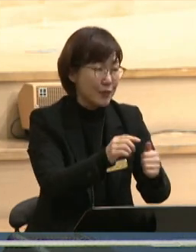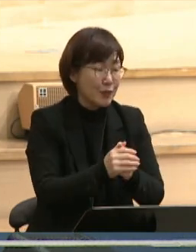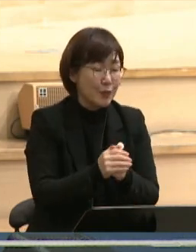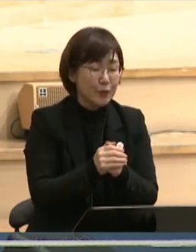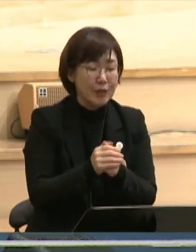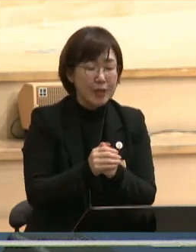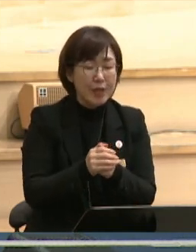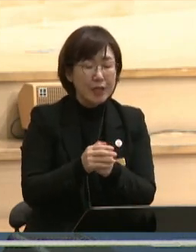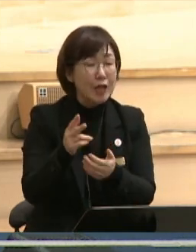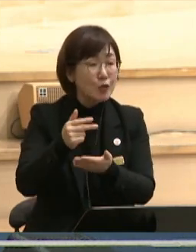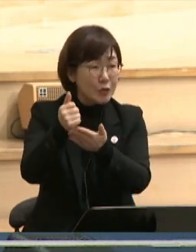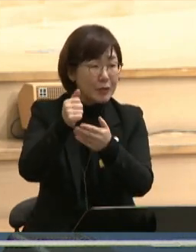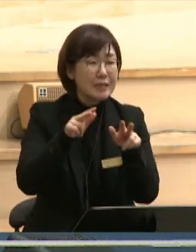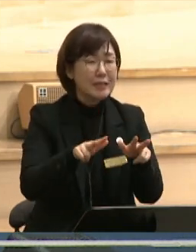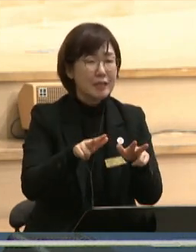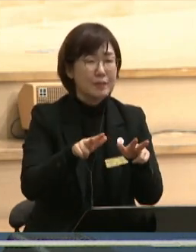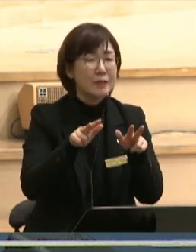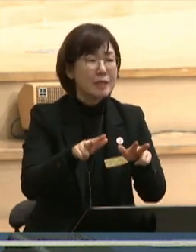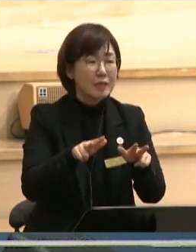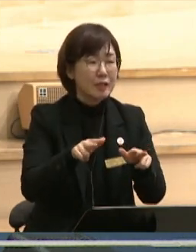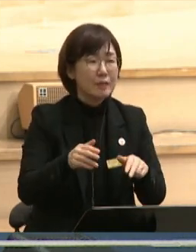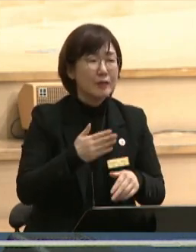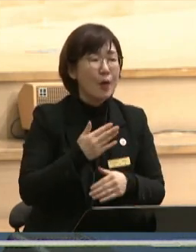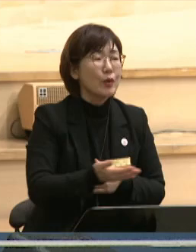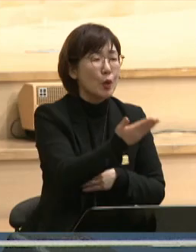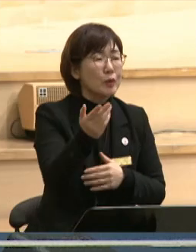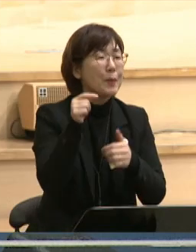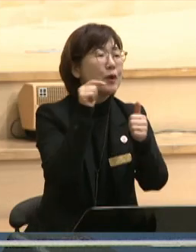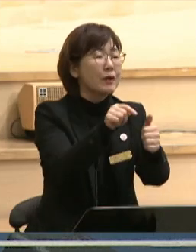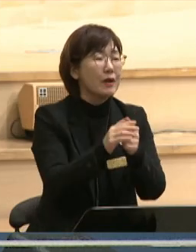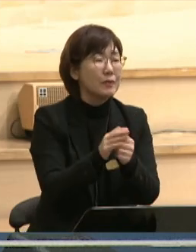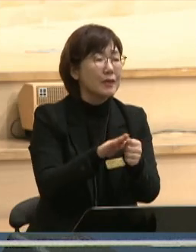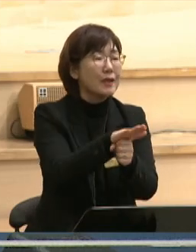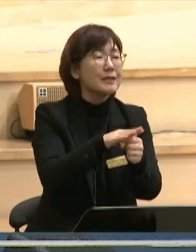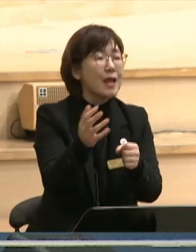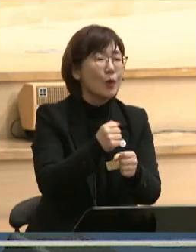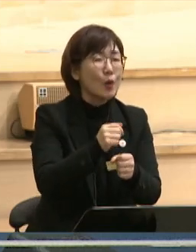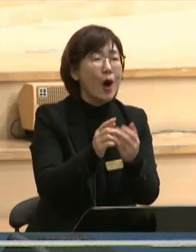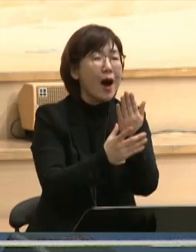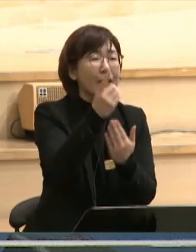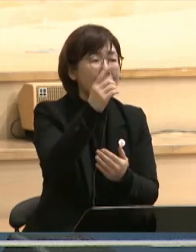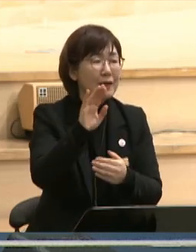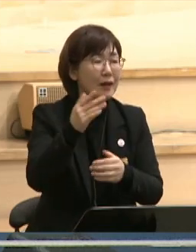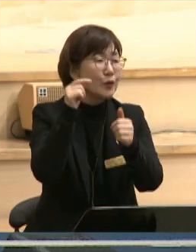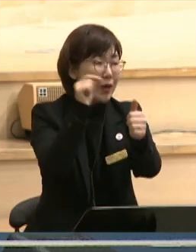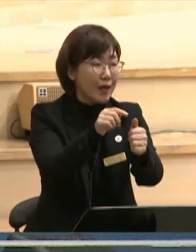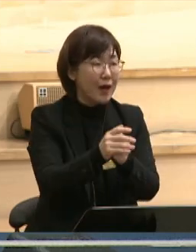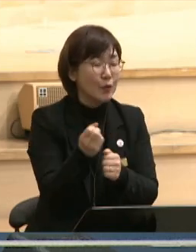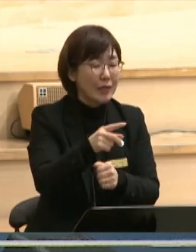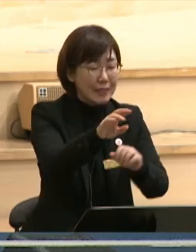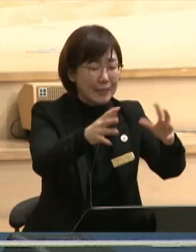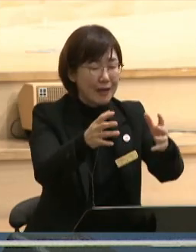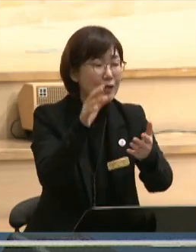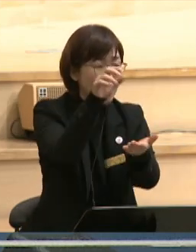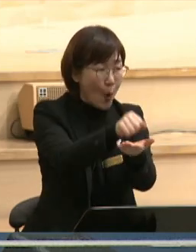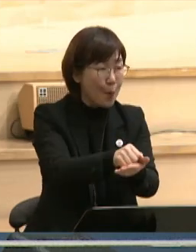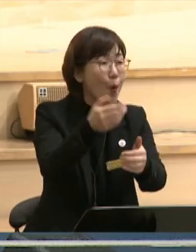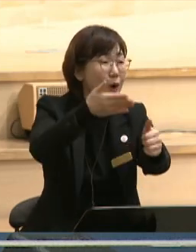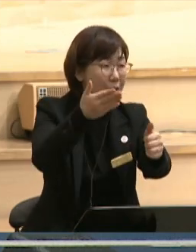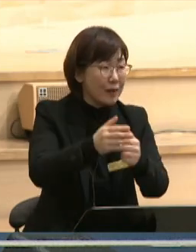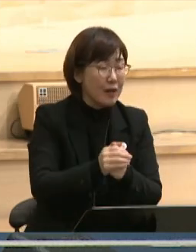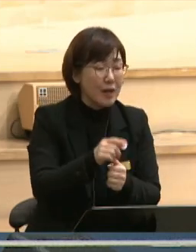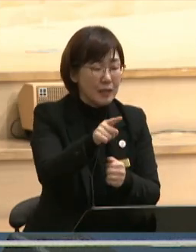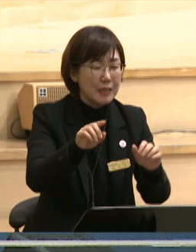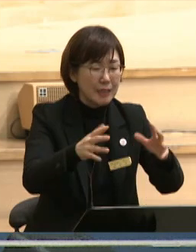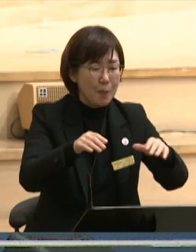주님은이 시간 우리에게 명령하십니다 사랑으로 하나가 되어라 그리고이 세상을 정복하라이 세상의